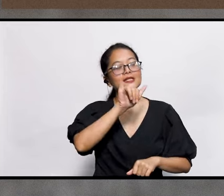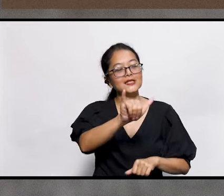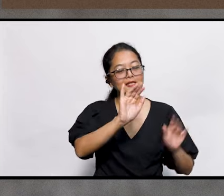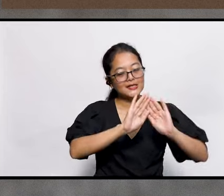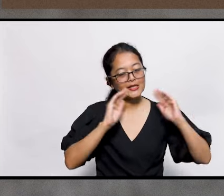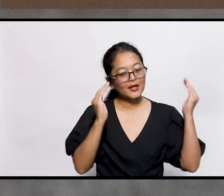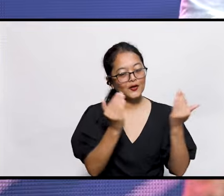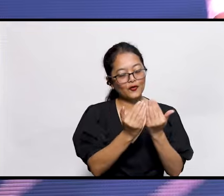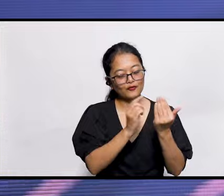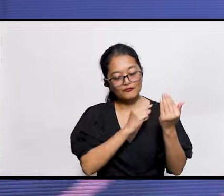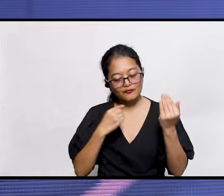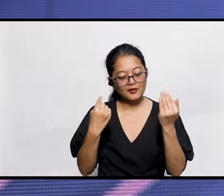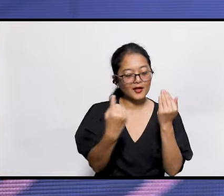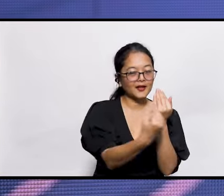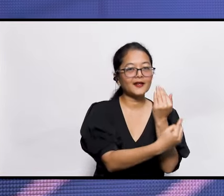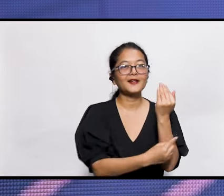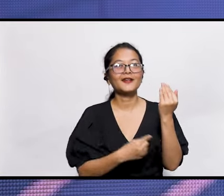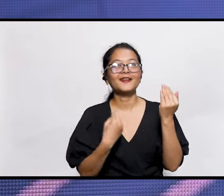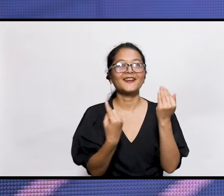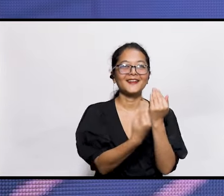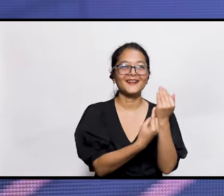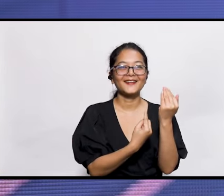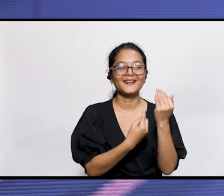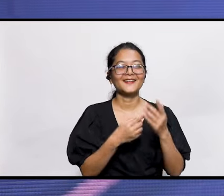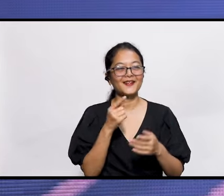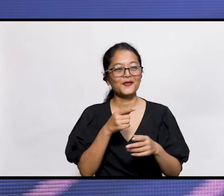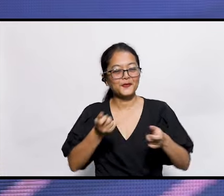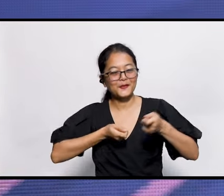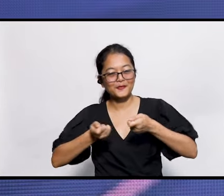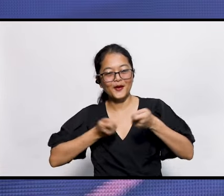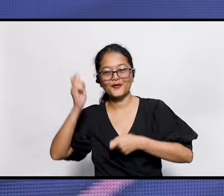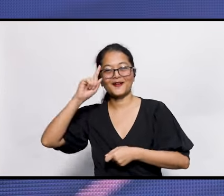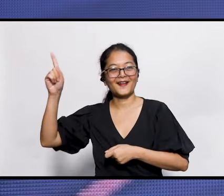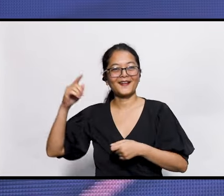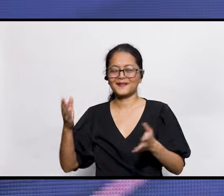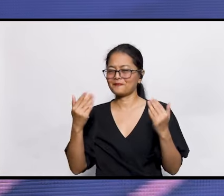itu so ini adalah strategi Allah Come on if Jef